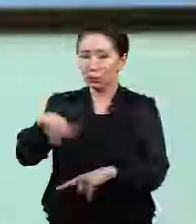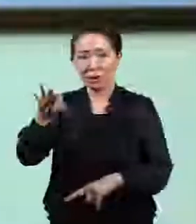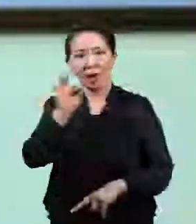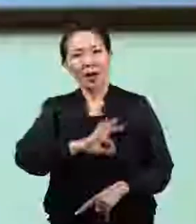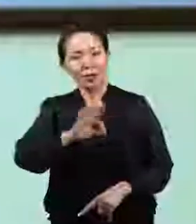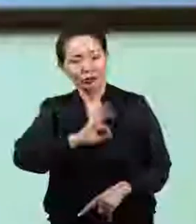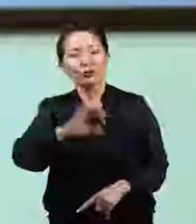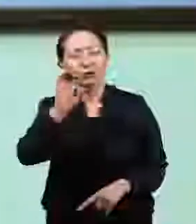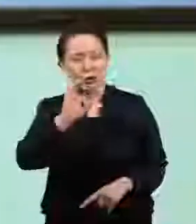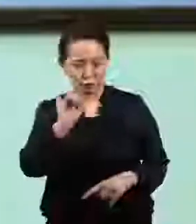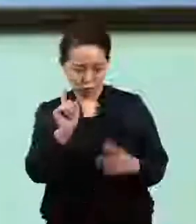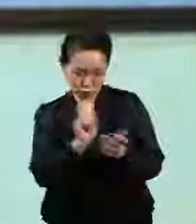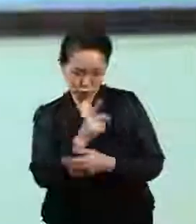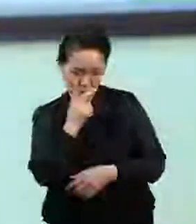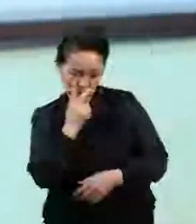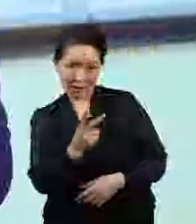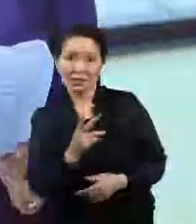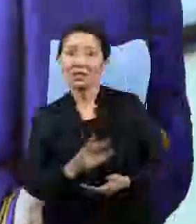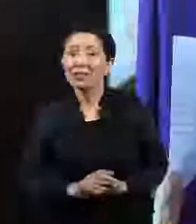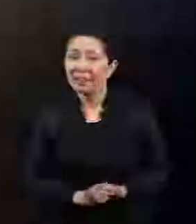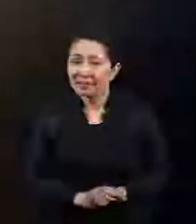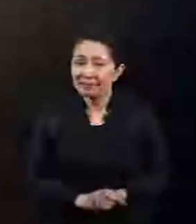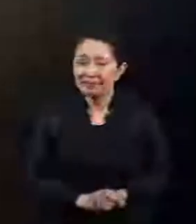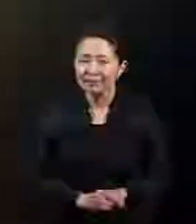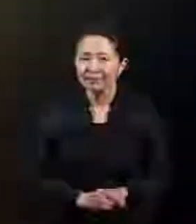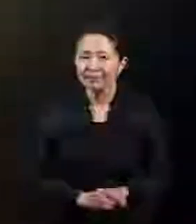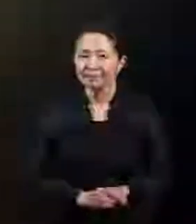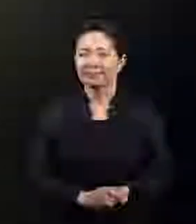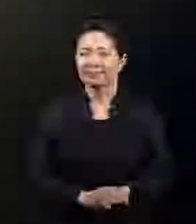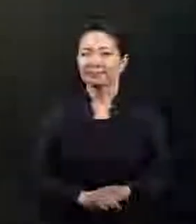ашиг сонирхол чухал болдог нь харагдаж байна.